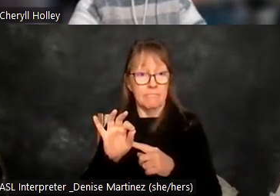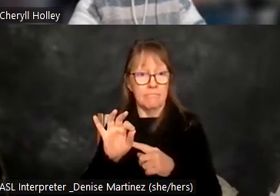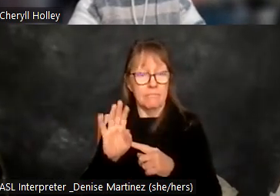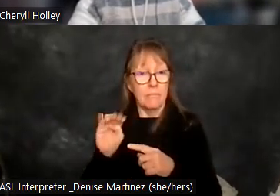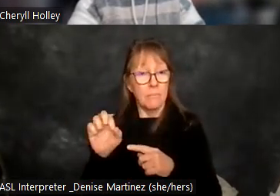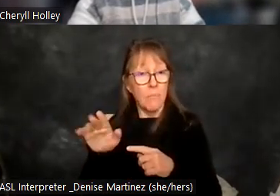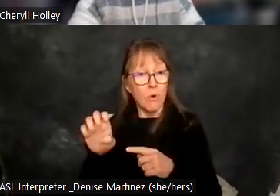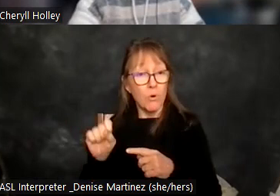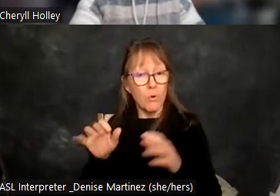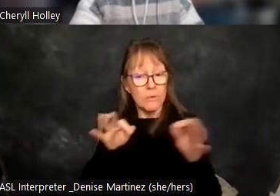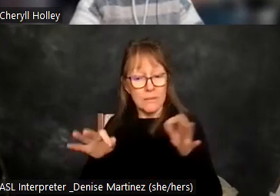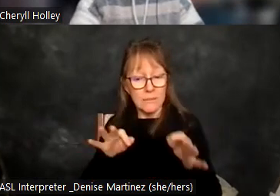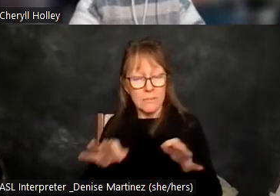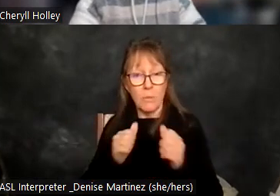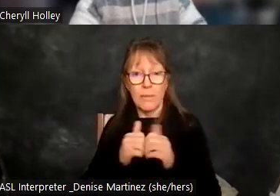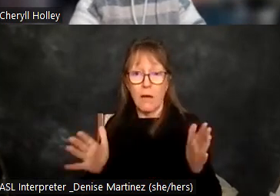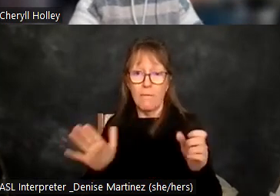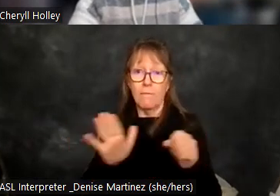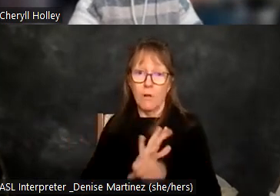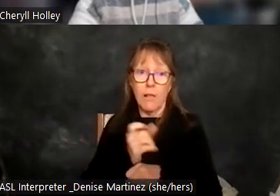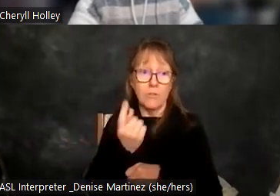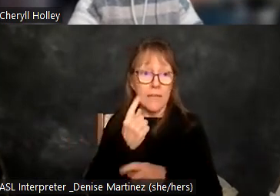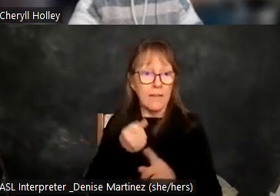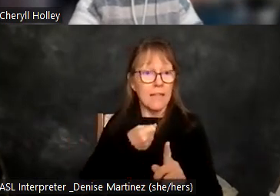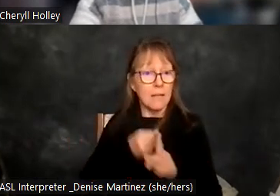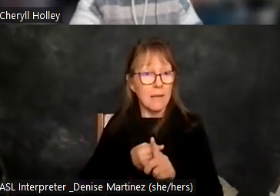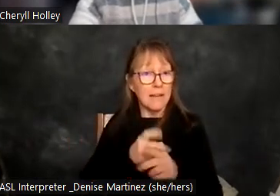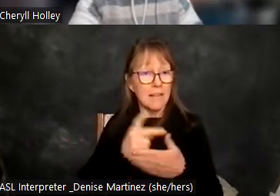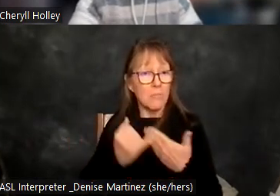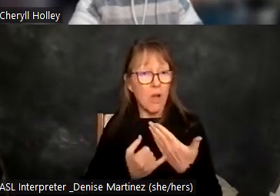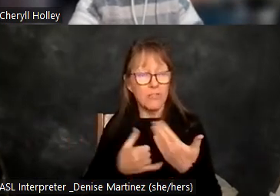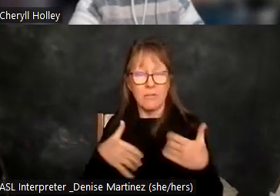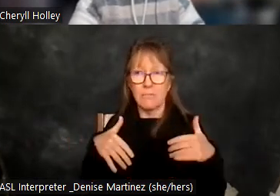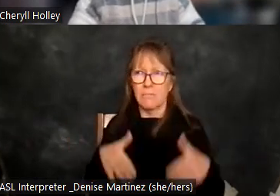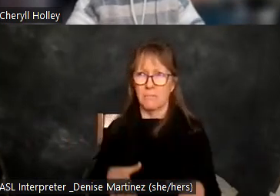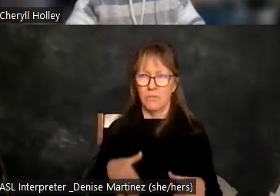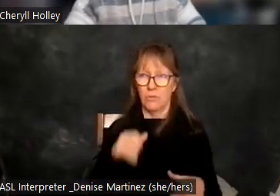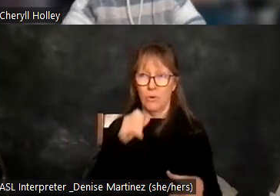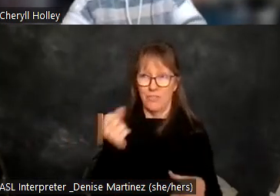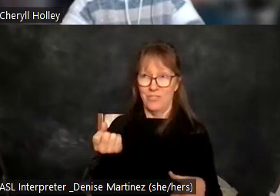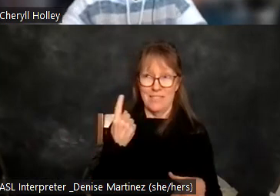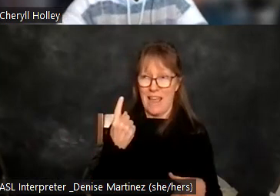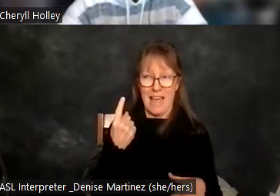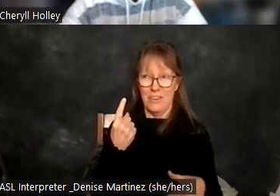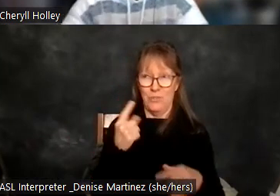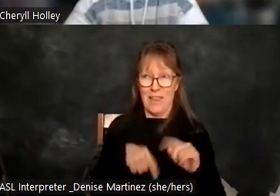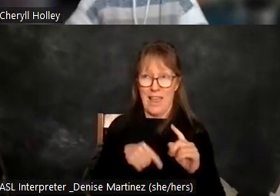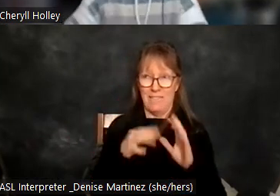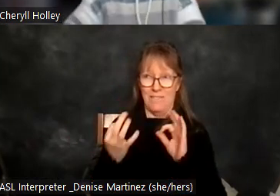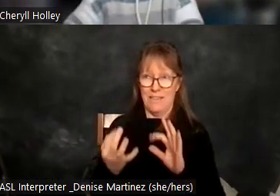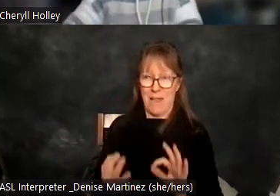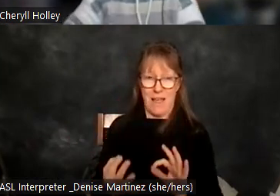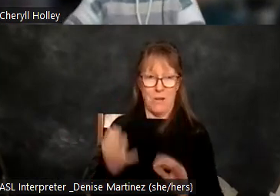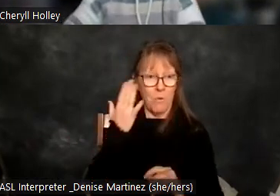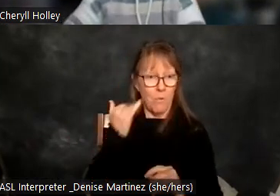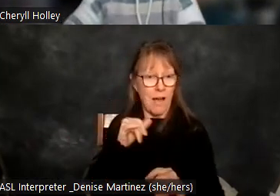full understanding sans of yo the pas comprendre project, that it impact was not an projet gen opportunity sur for people that don't speak English to c'est get pas their c'est view il y a